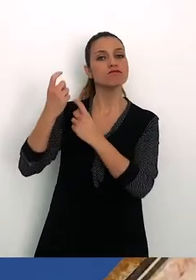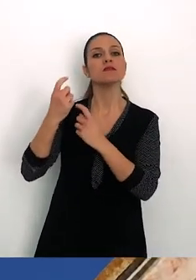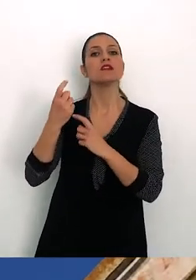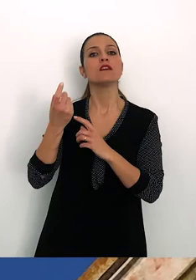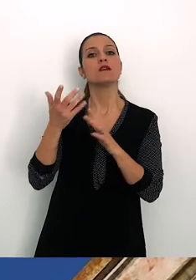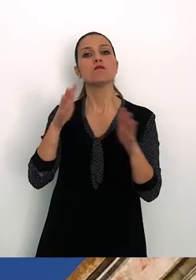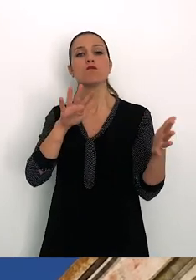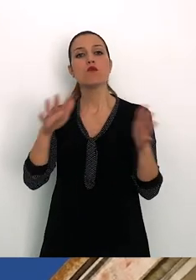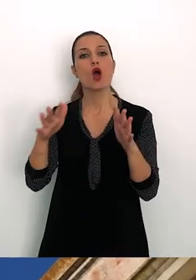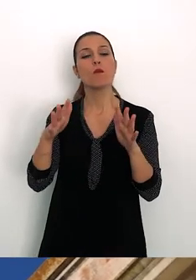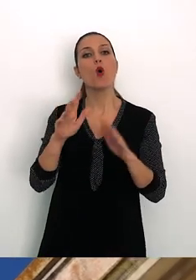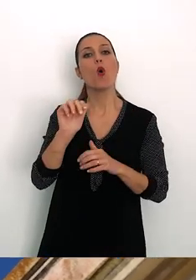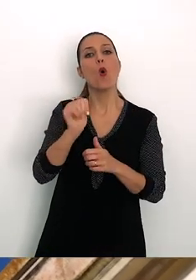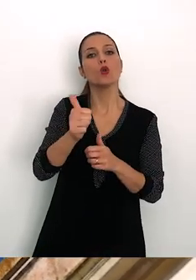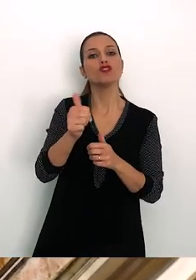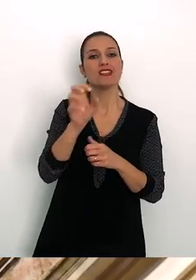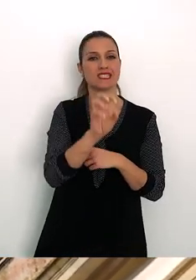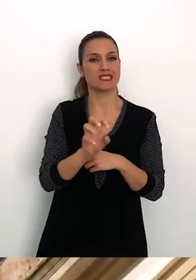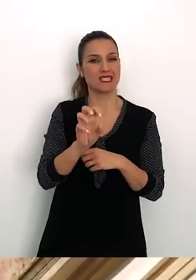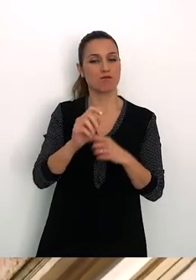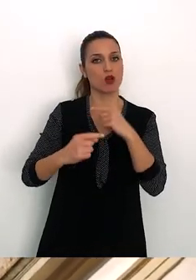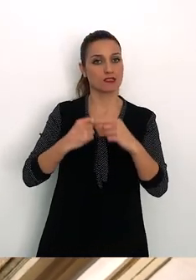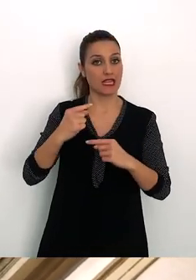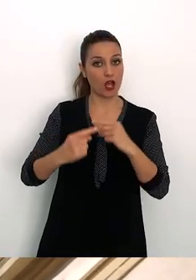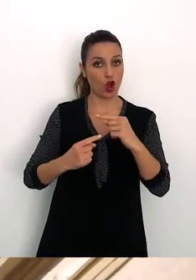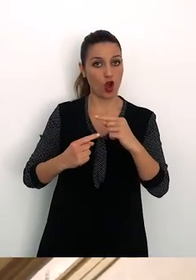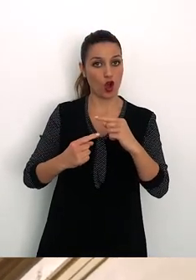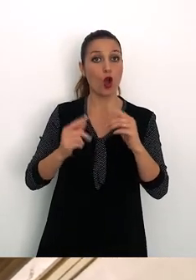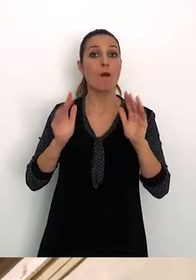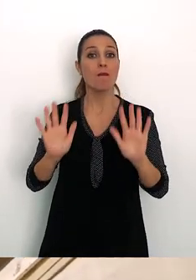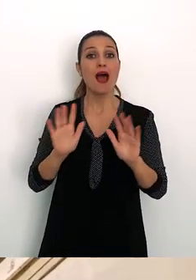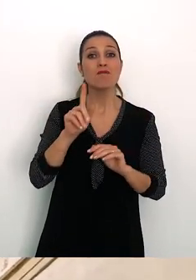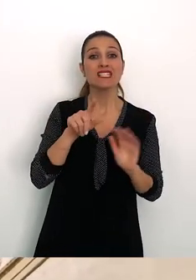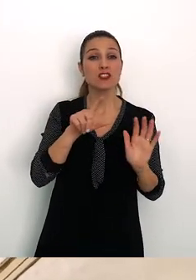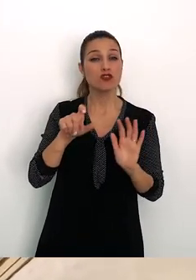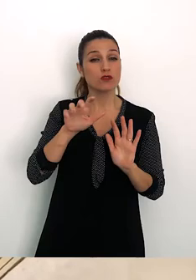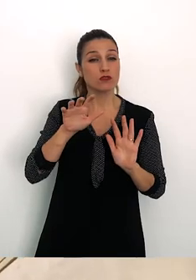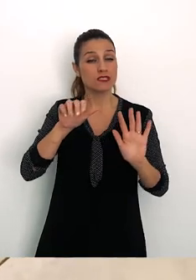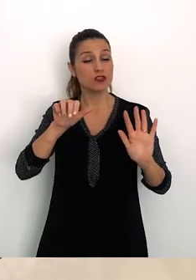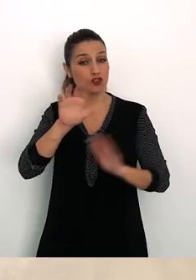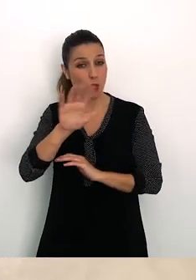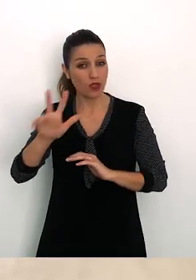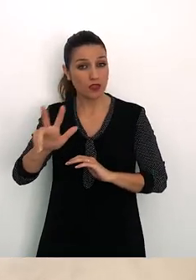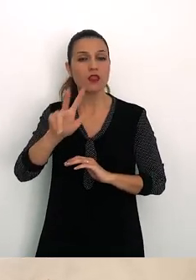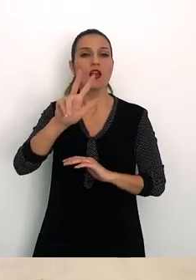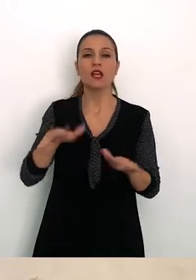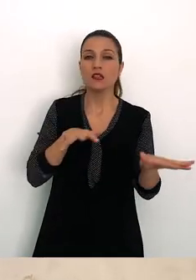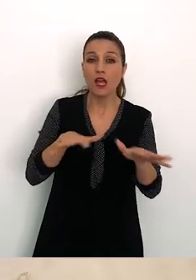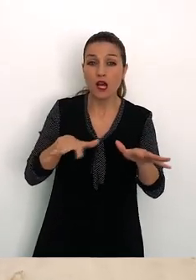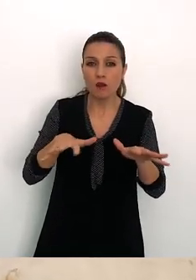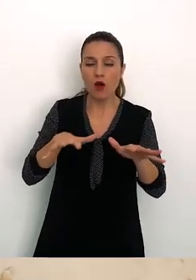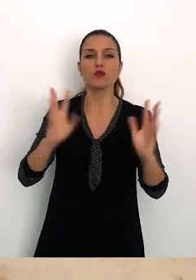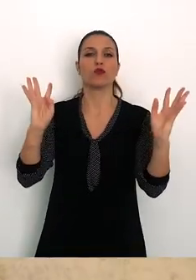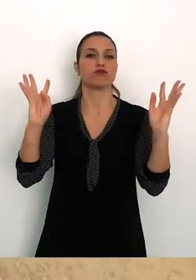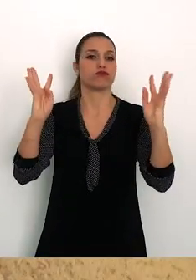secolo. Ma il tragico terremoto del 1743 danneggiò l'intera struttura. Fu quindi